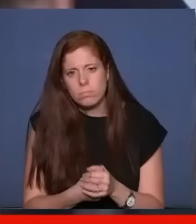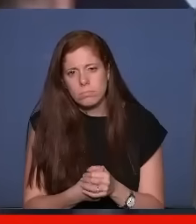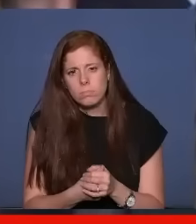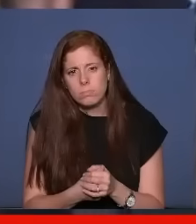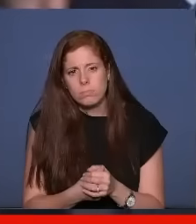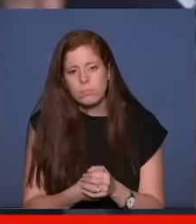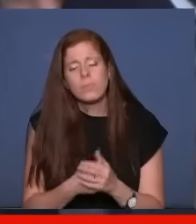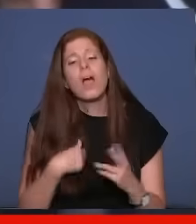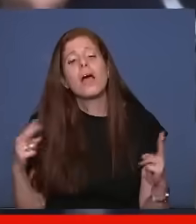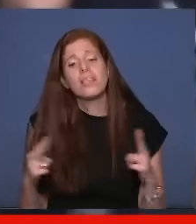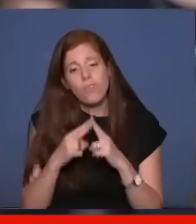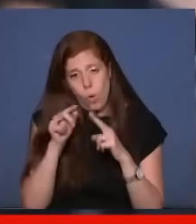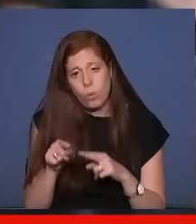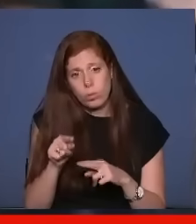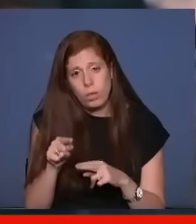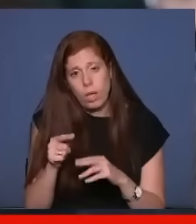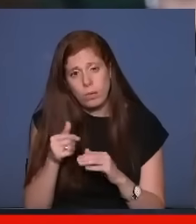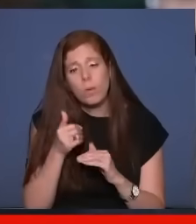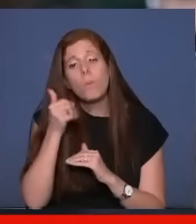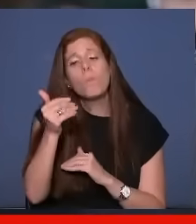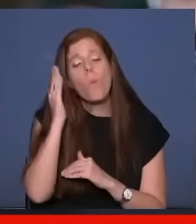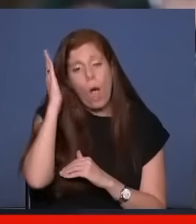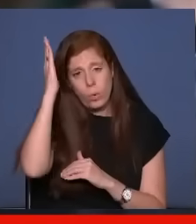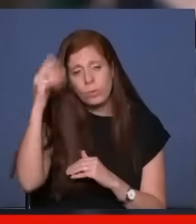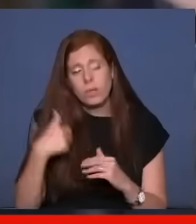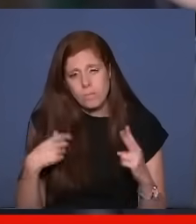אני אפגוש אותך מחר יותר.